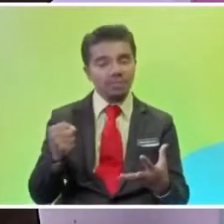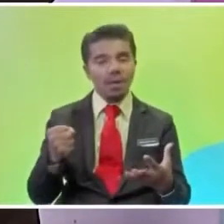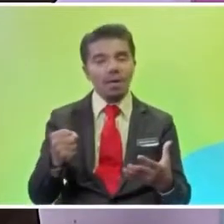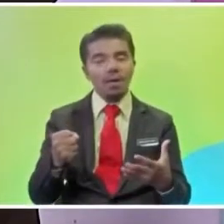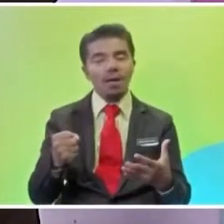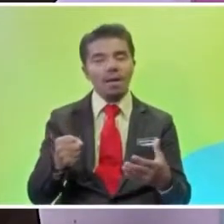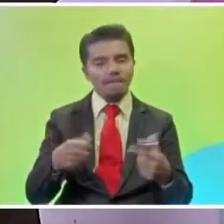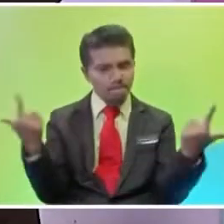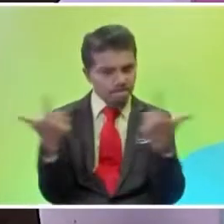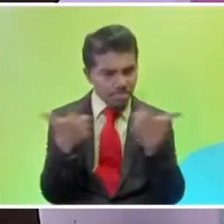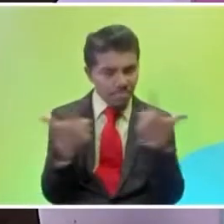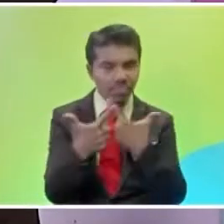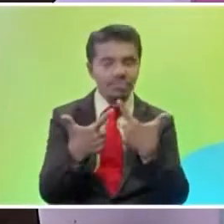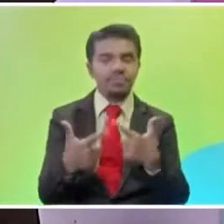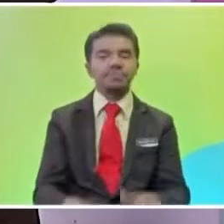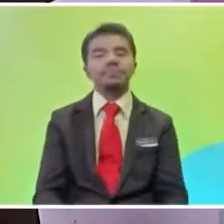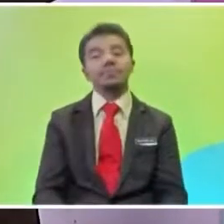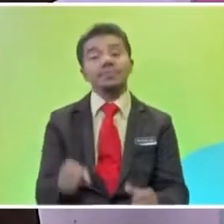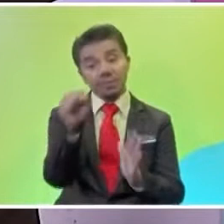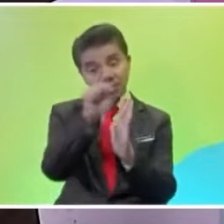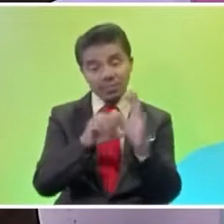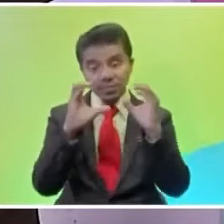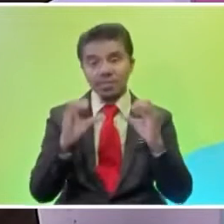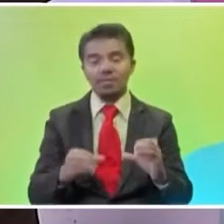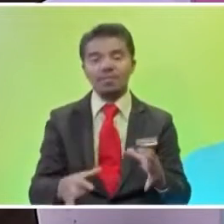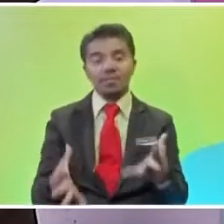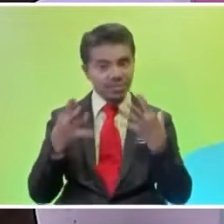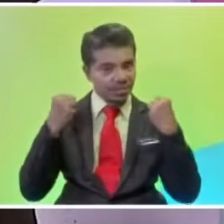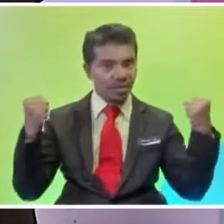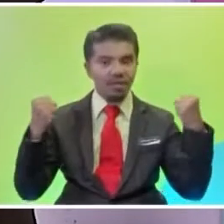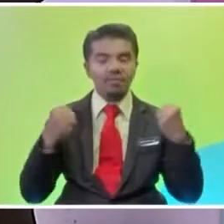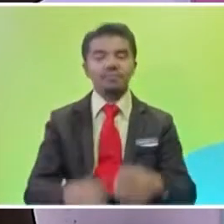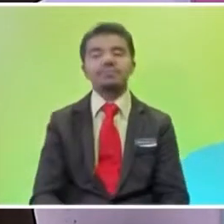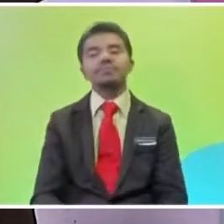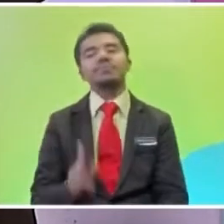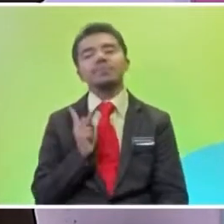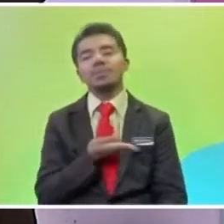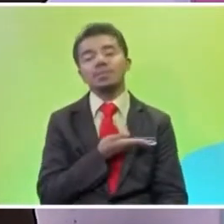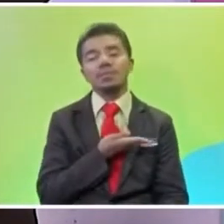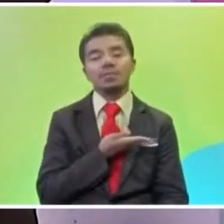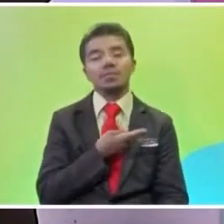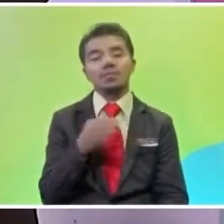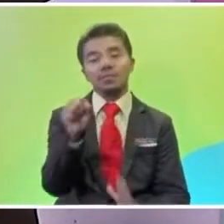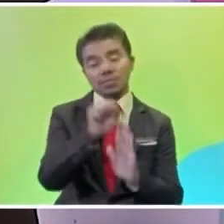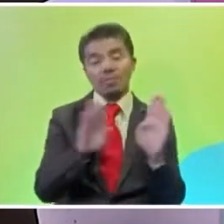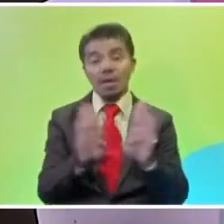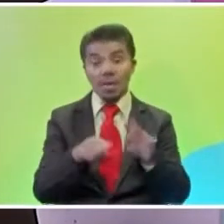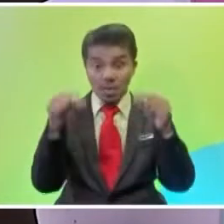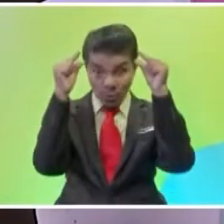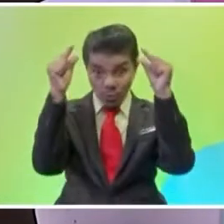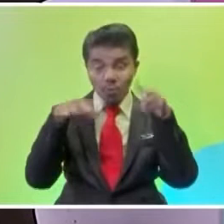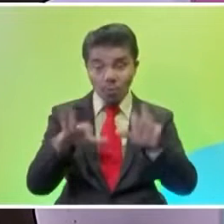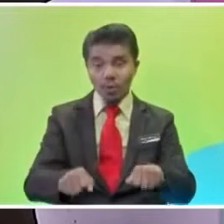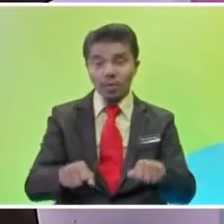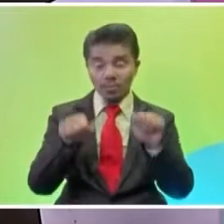ee sepanjang masa secara berterusan akidah sebagai guru ini belum mencungkil lagi lebih banyak lagi karya-karyati murid supaya ia